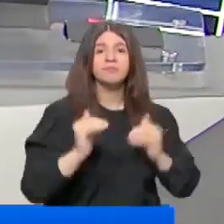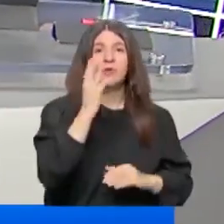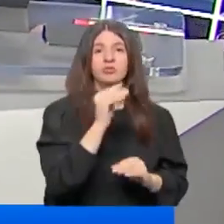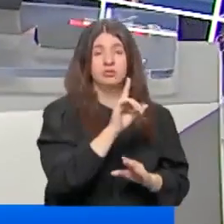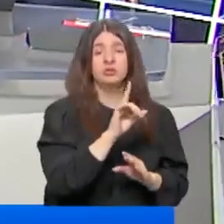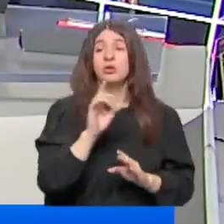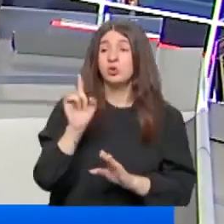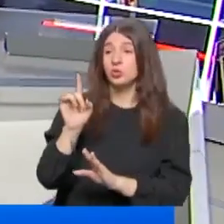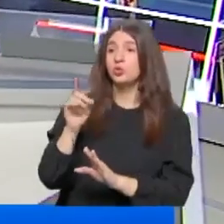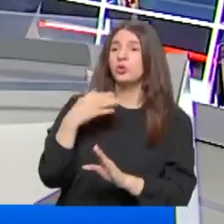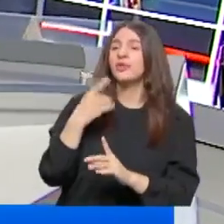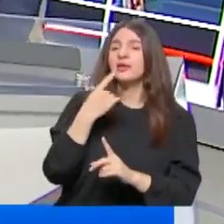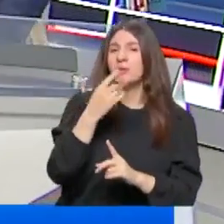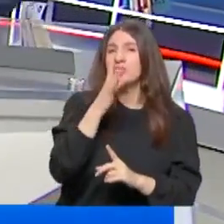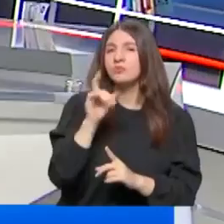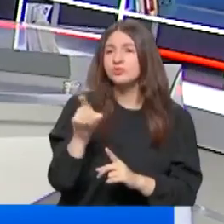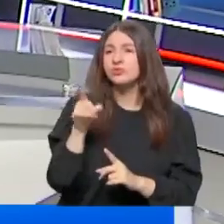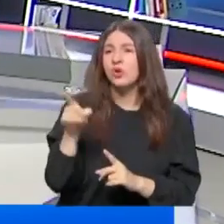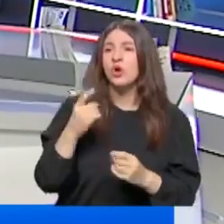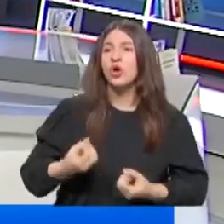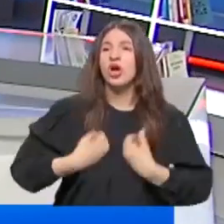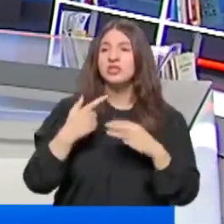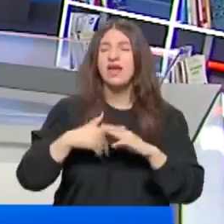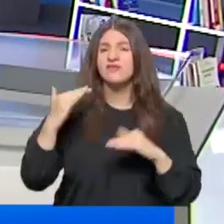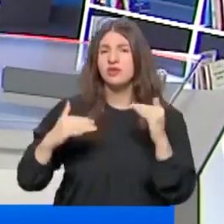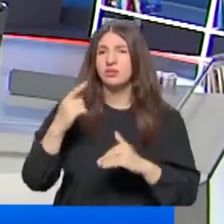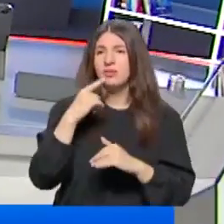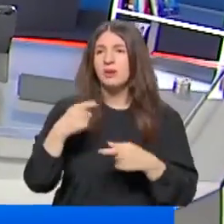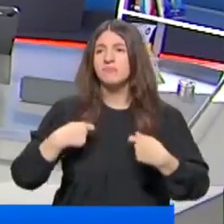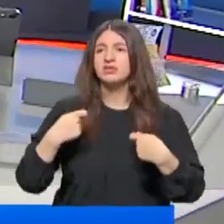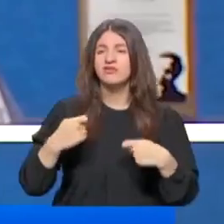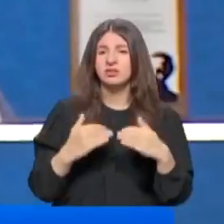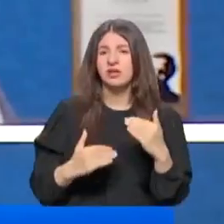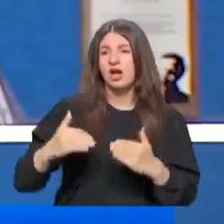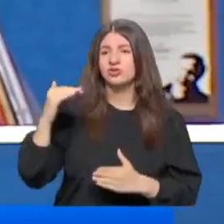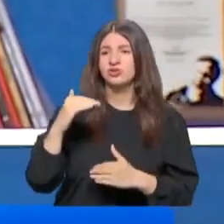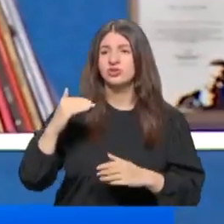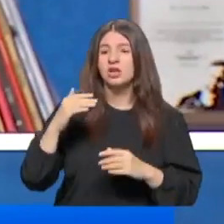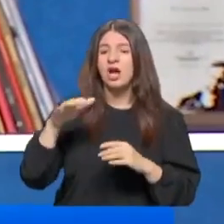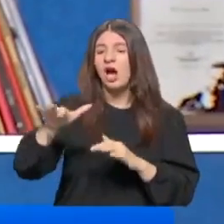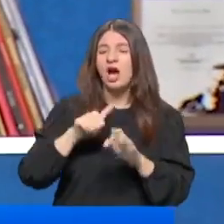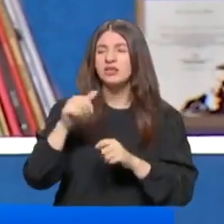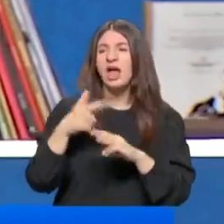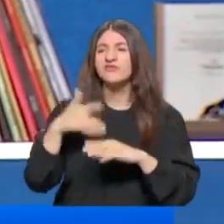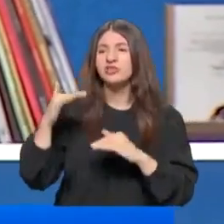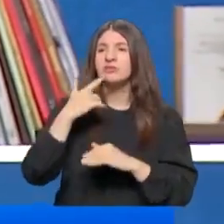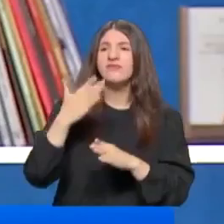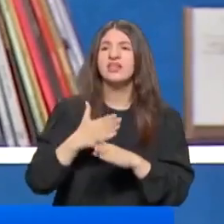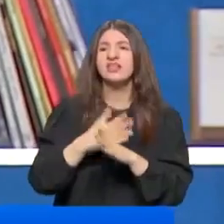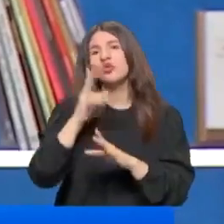Bu ne demek istiyorsun Ne demek o şimdi o üretici enflasyon demek maliyetlerdeki artış tüketici enflasyon ne demek